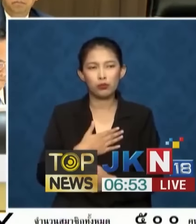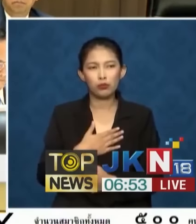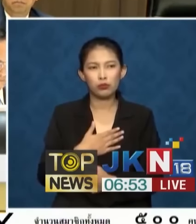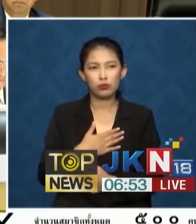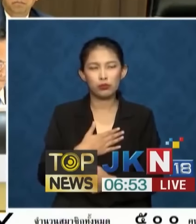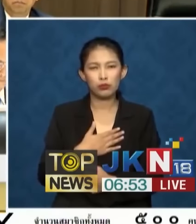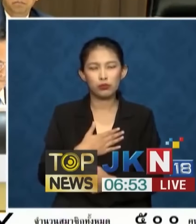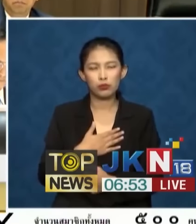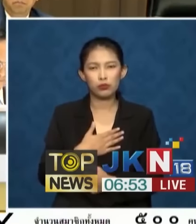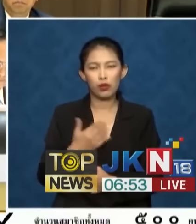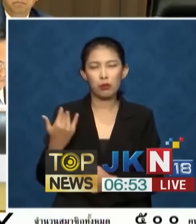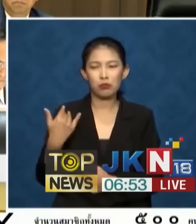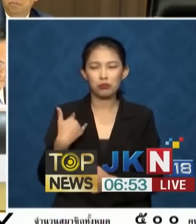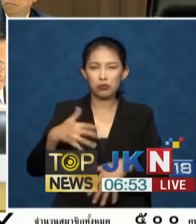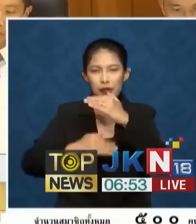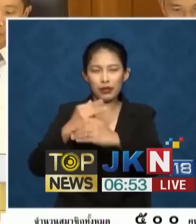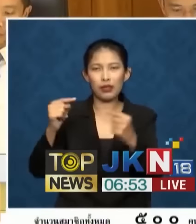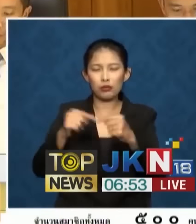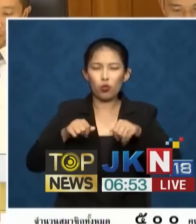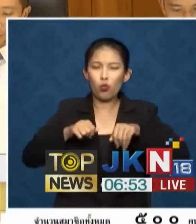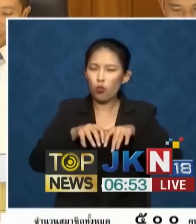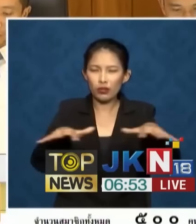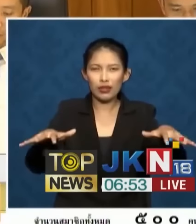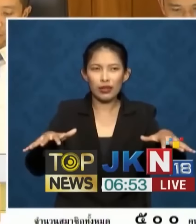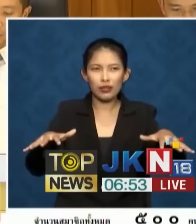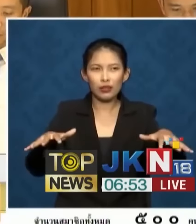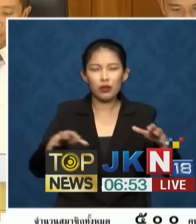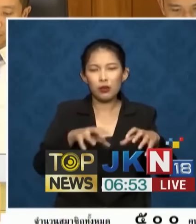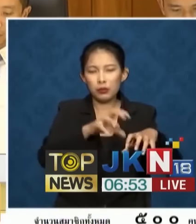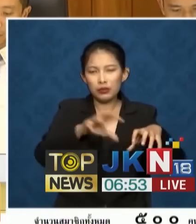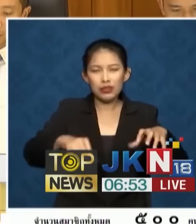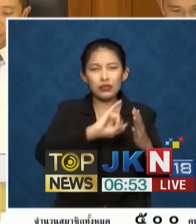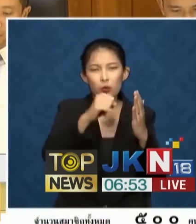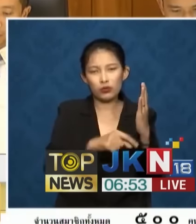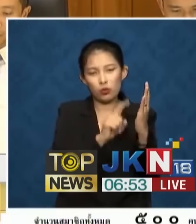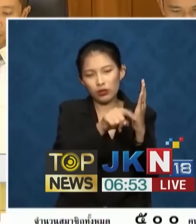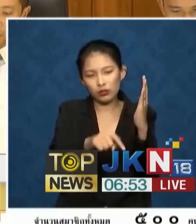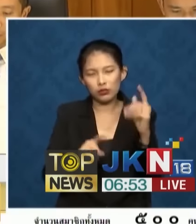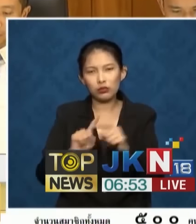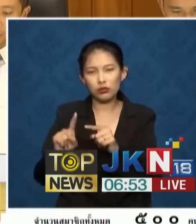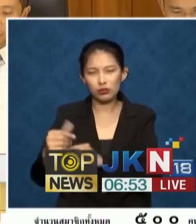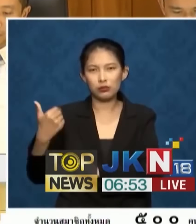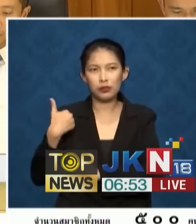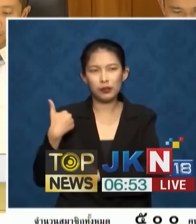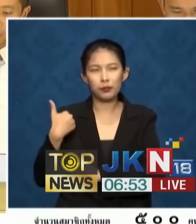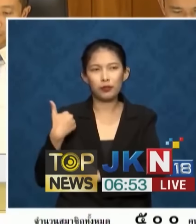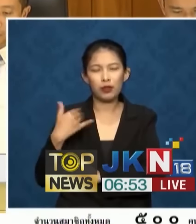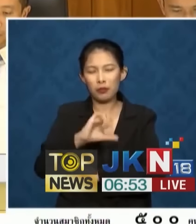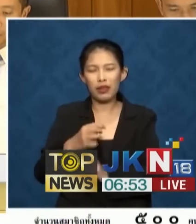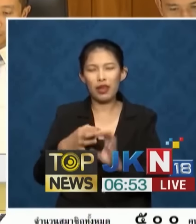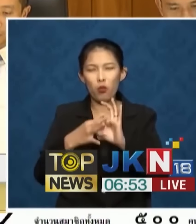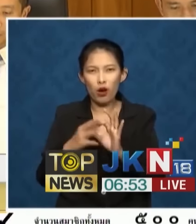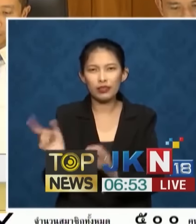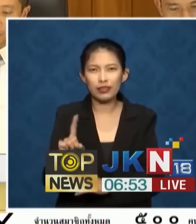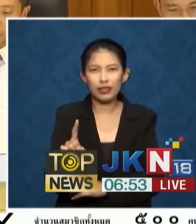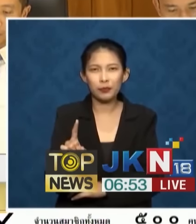คลังก็คือคุณจุลพันธ์อมรวิวัฒน์ชี้แจงเสร็จก็จะต้องมีการลงมติเห็นชอบหรือไม่เห็นชอบทีนี้วิป